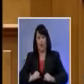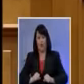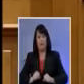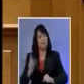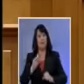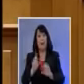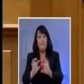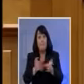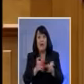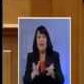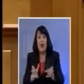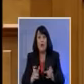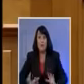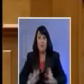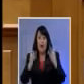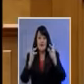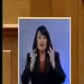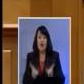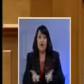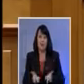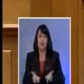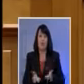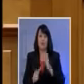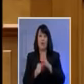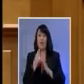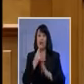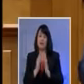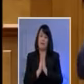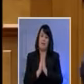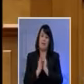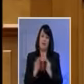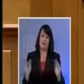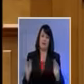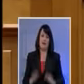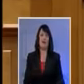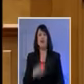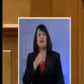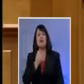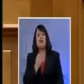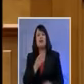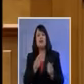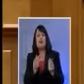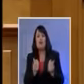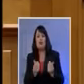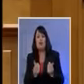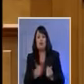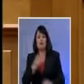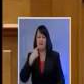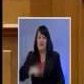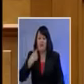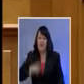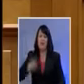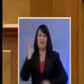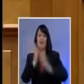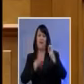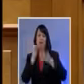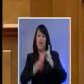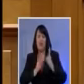μηντιακού. Με όπλα το ψέδος, ήσυχα. Με όπλα τη συκοφαντία, με όπλα την προπαγάνδα.